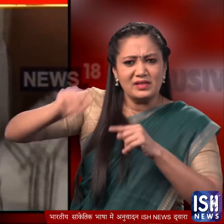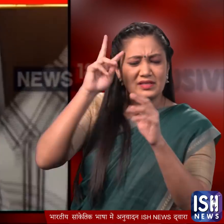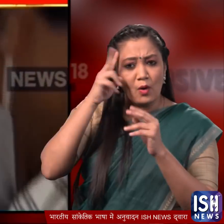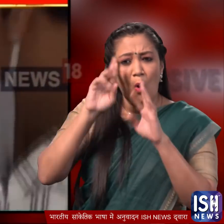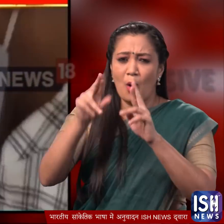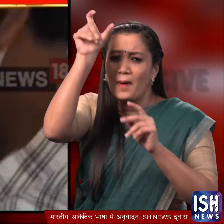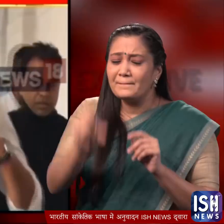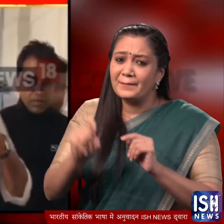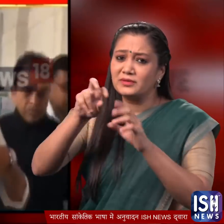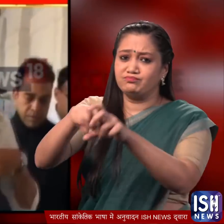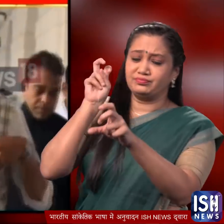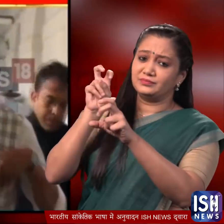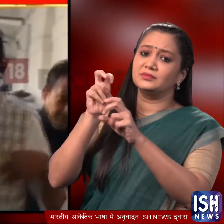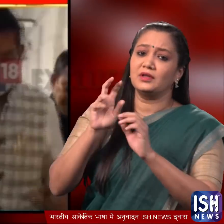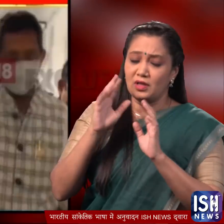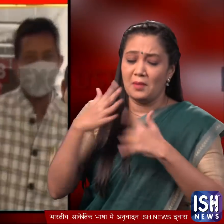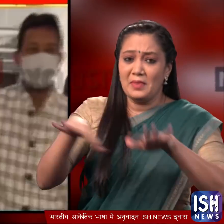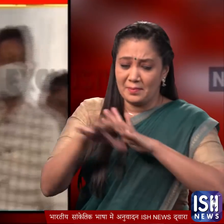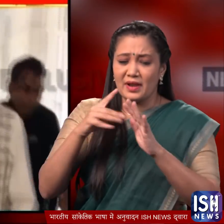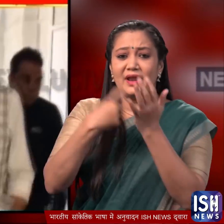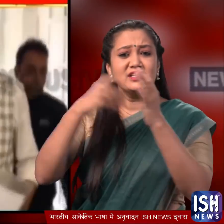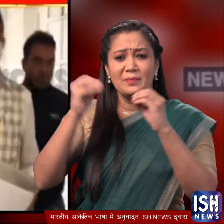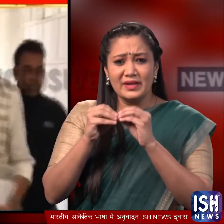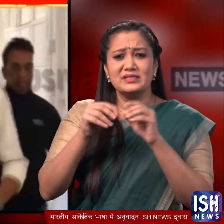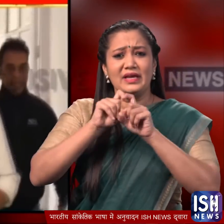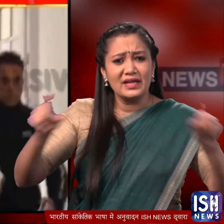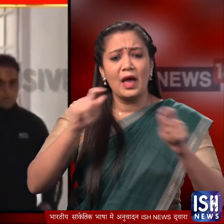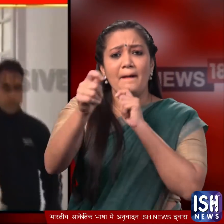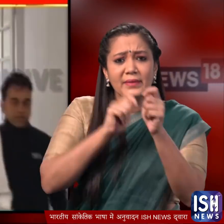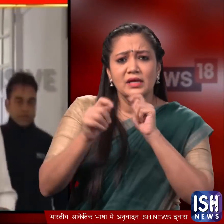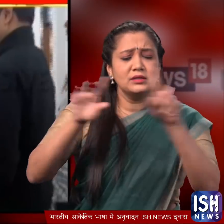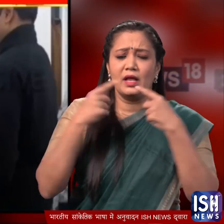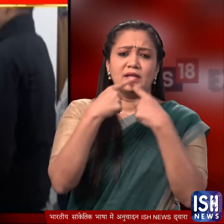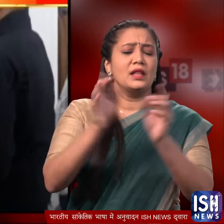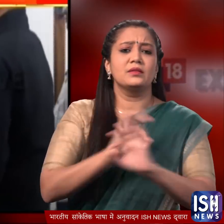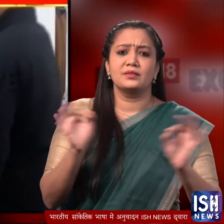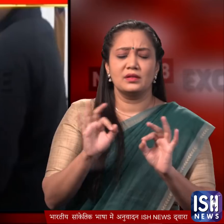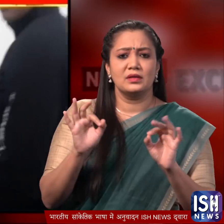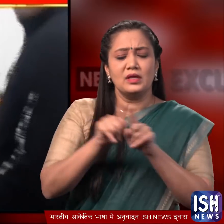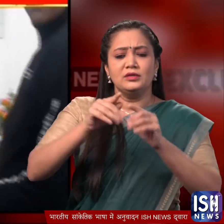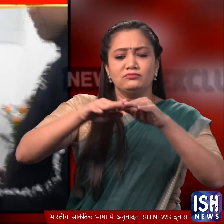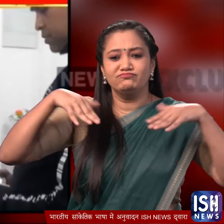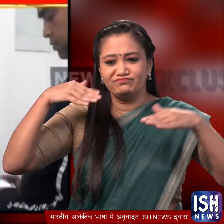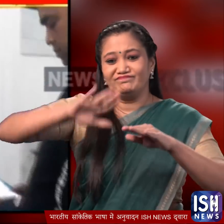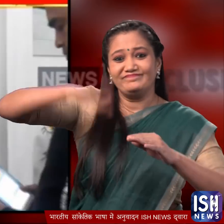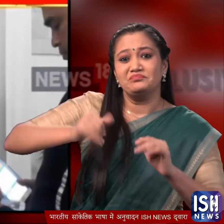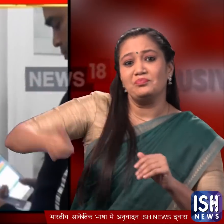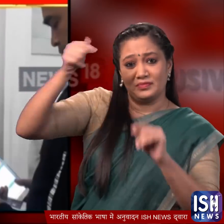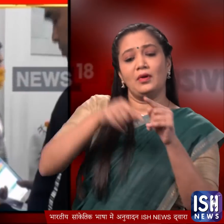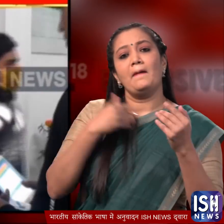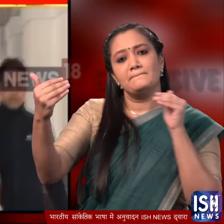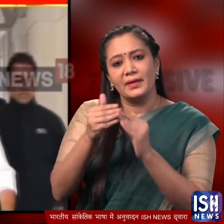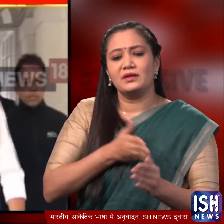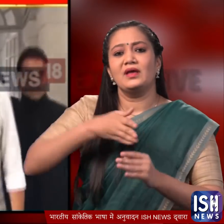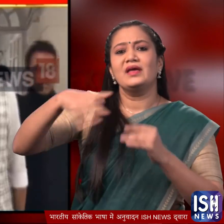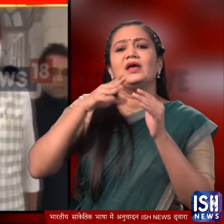का एक और नेता उससे अलग होने जा रहा है। हालांकि राजीव बनर्जी ने इस बारे में मीडिया से कोई बात नहीं की और सीधा विधानसभा अध्यक्ष से मिलने चले गए।